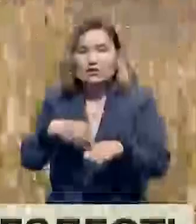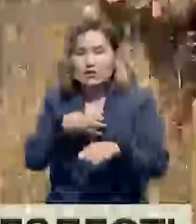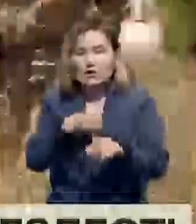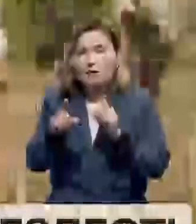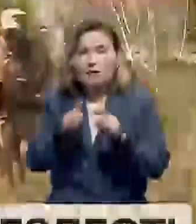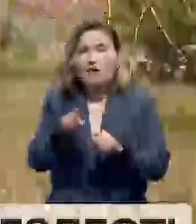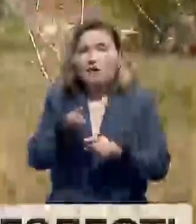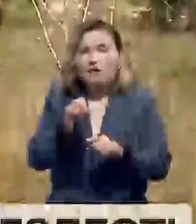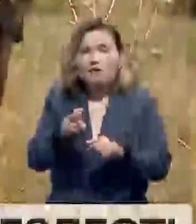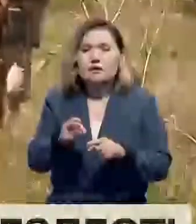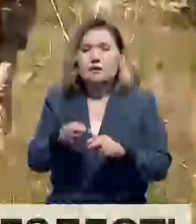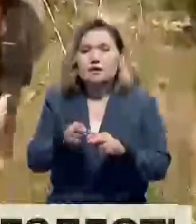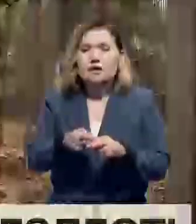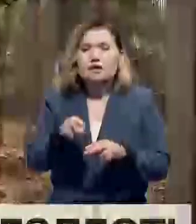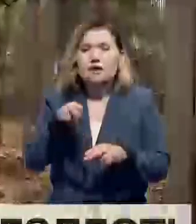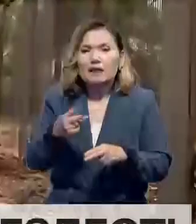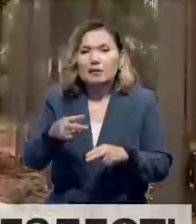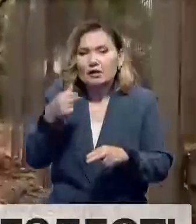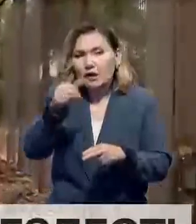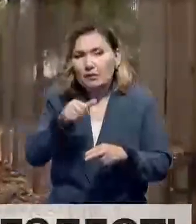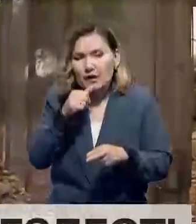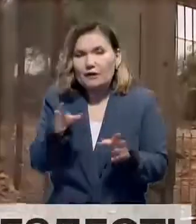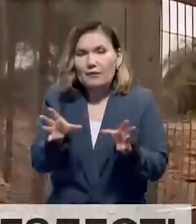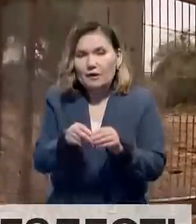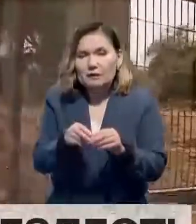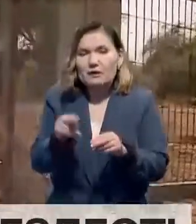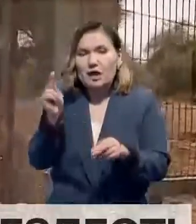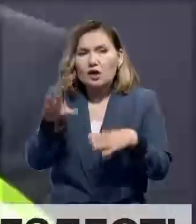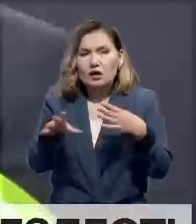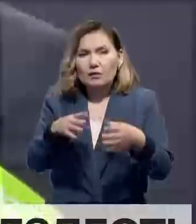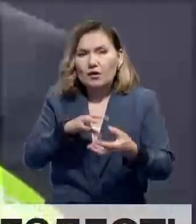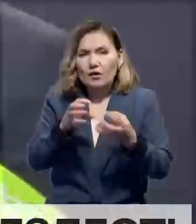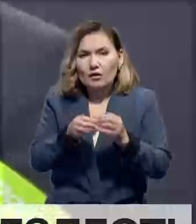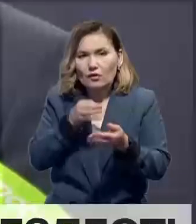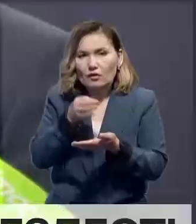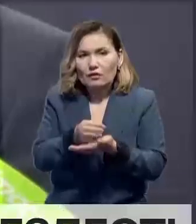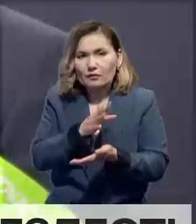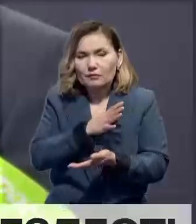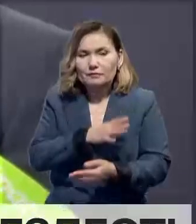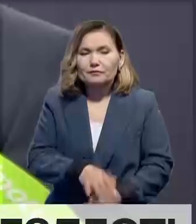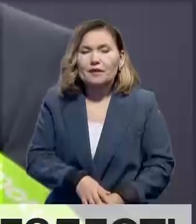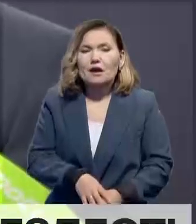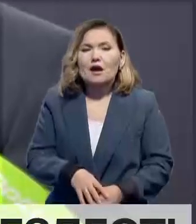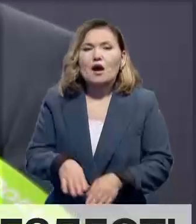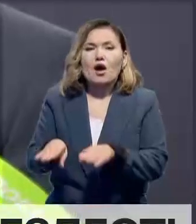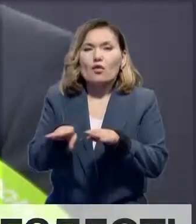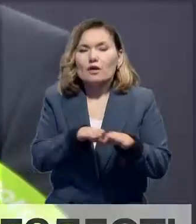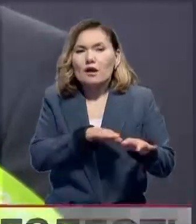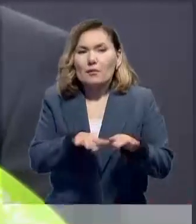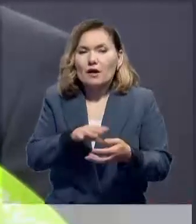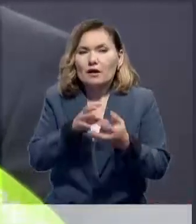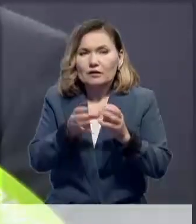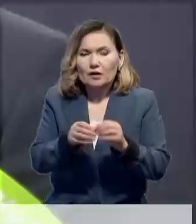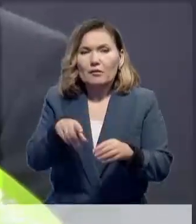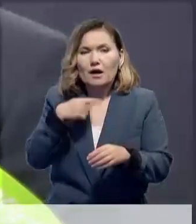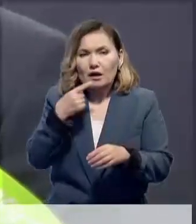жиында достық шекарасы 2022 бірлескен операциясы қорытындыланды. Результаты достаточно серьезные. Ортақ операцияның нәтижесін ауыз